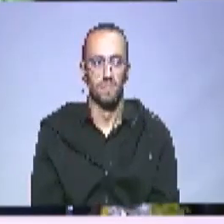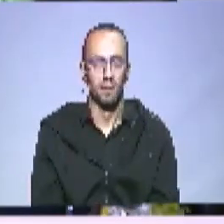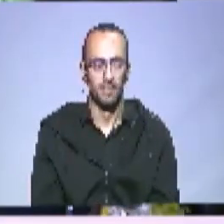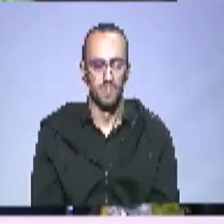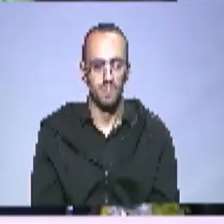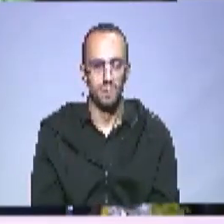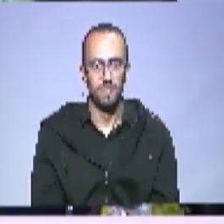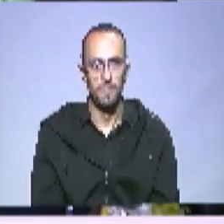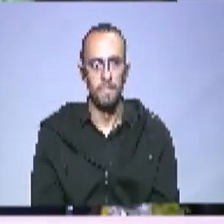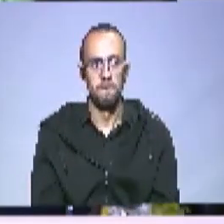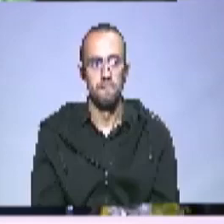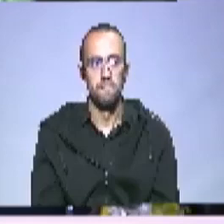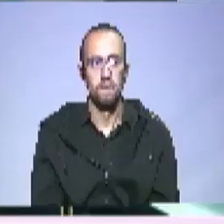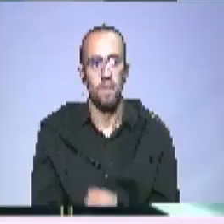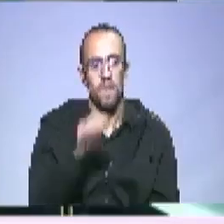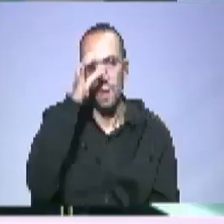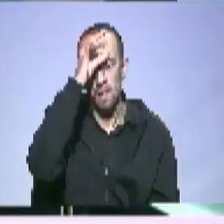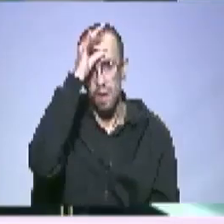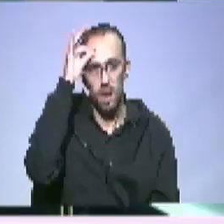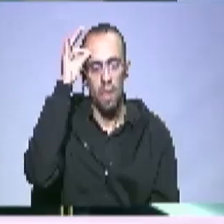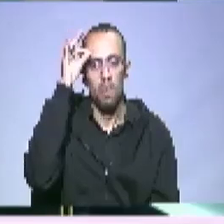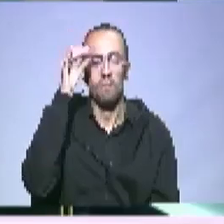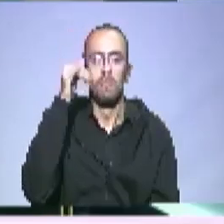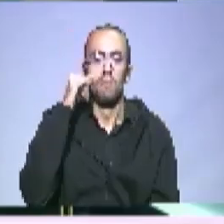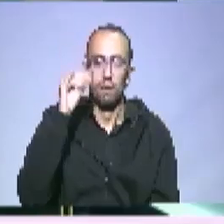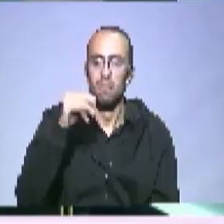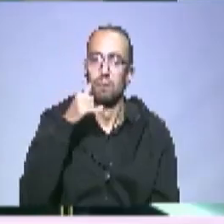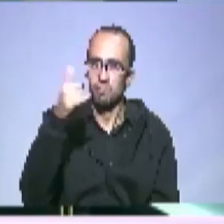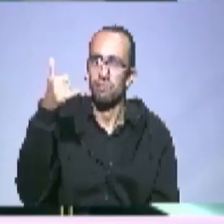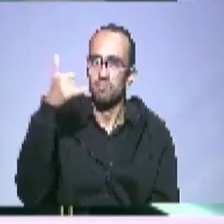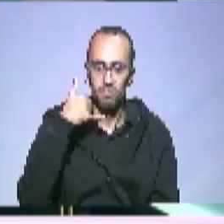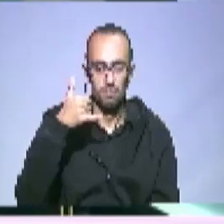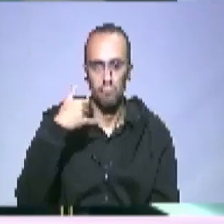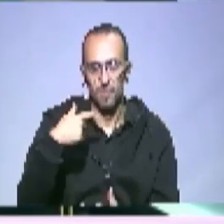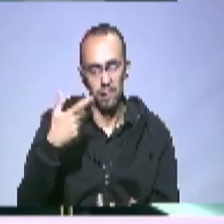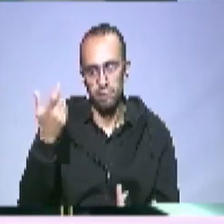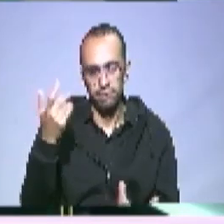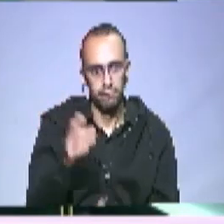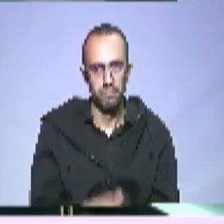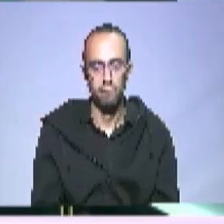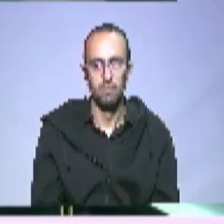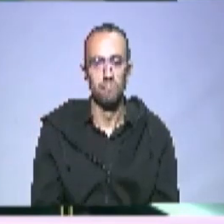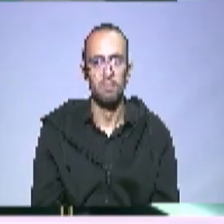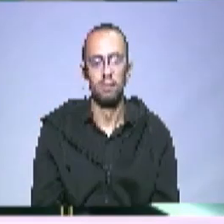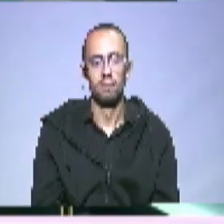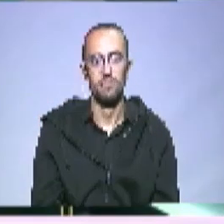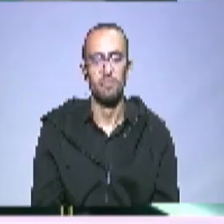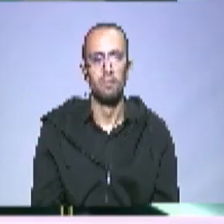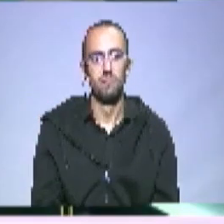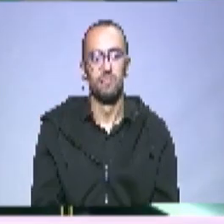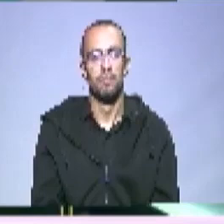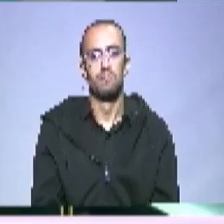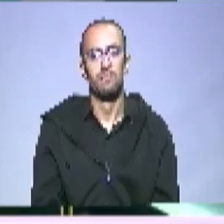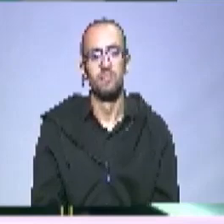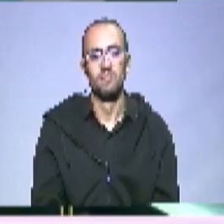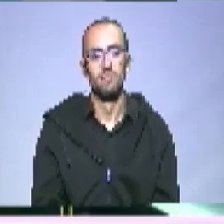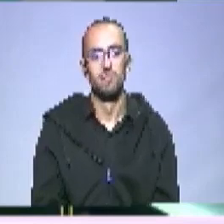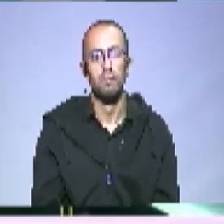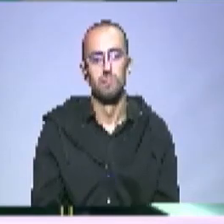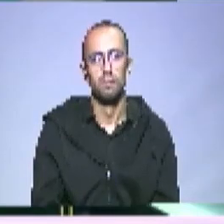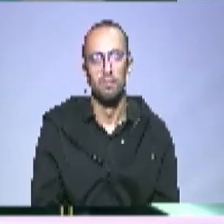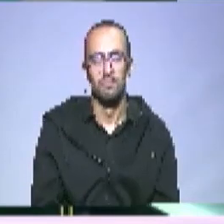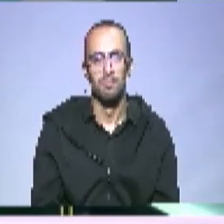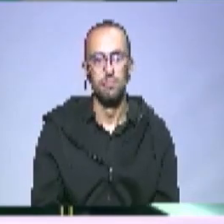نظبط التليفون، ولو التليفون قطع يا ريت نطلبهم تاني أو هم يطلبونا تاني زي ما يكون يعني. طيب خلاص احنا كده هناخد بقى